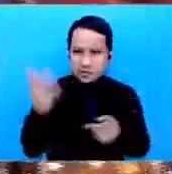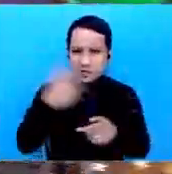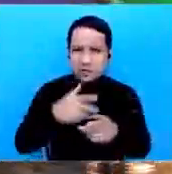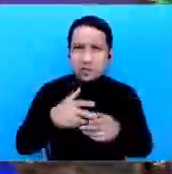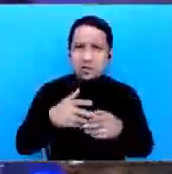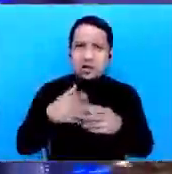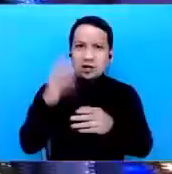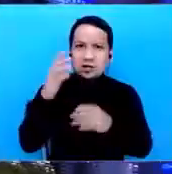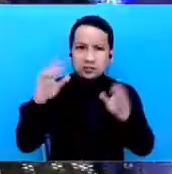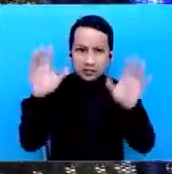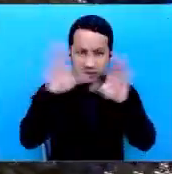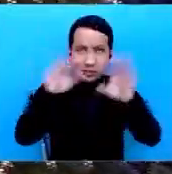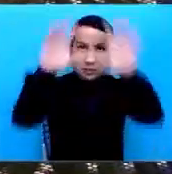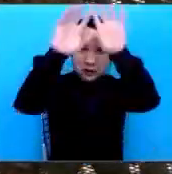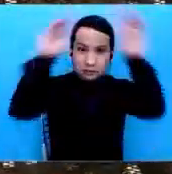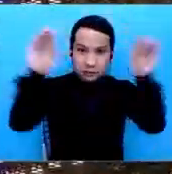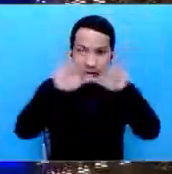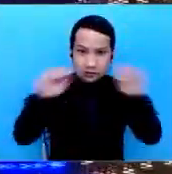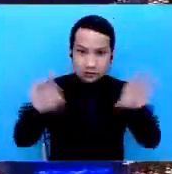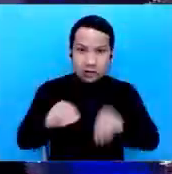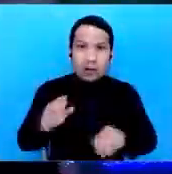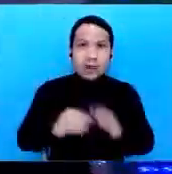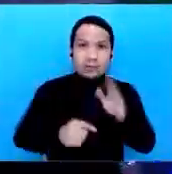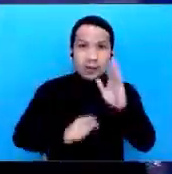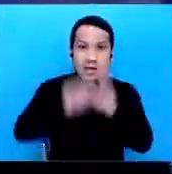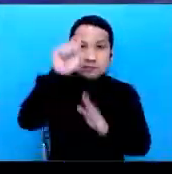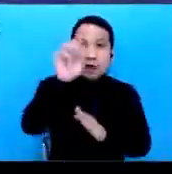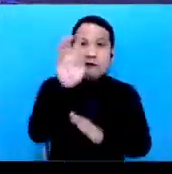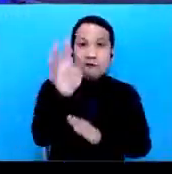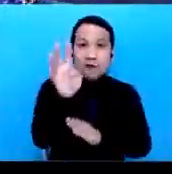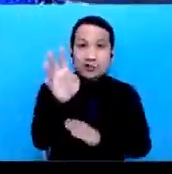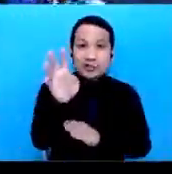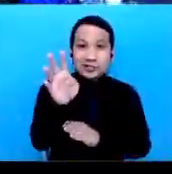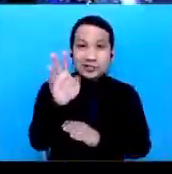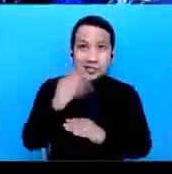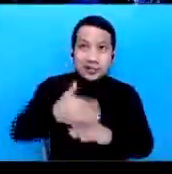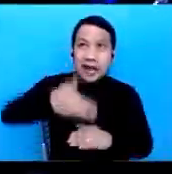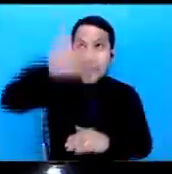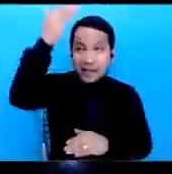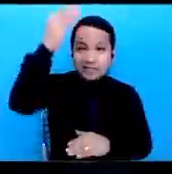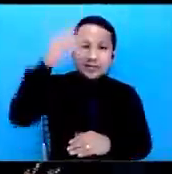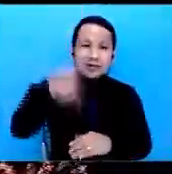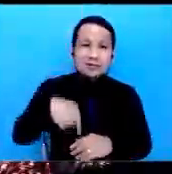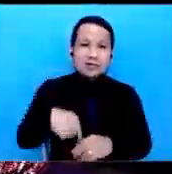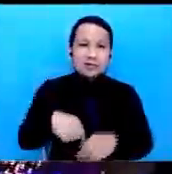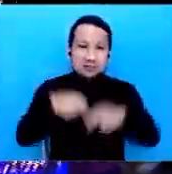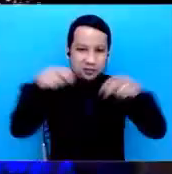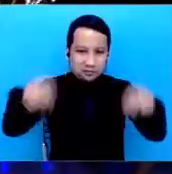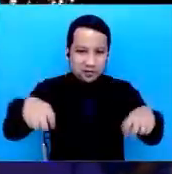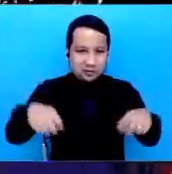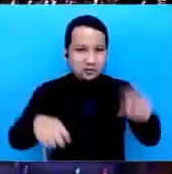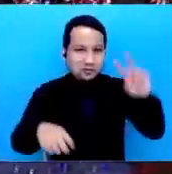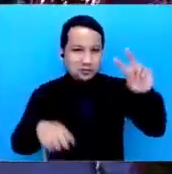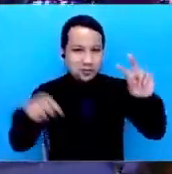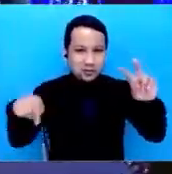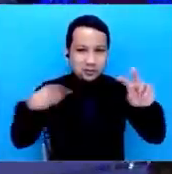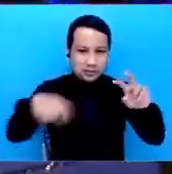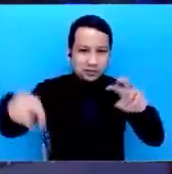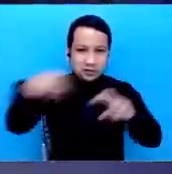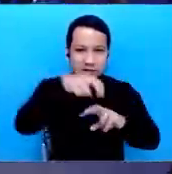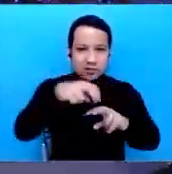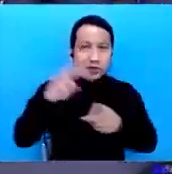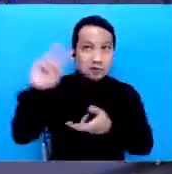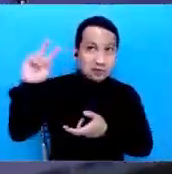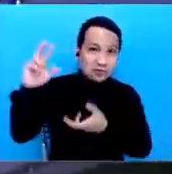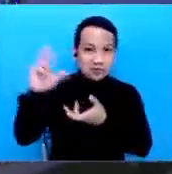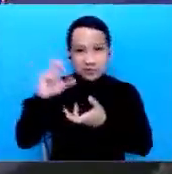nasa 40 feet ang taas. At talaga naman ang mga taong bumibisita dito sa lugar, kanya-kanyang pwesto na nga dito sa paligid para magpa-picture,